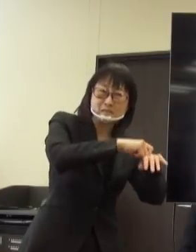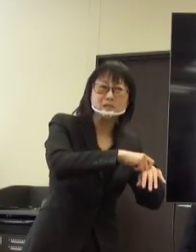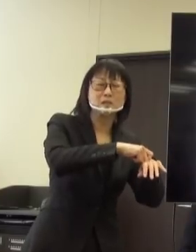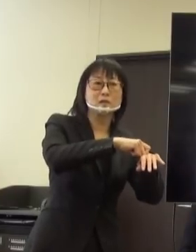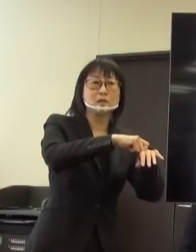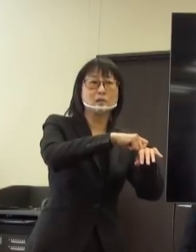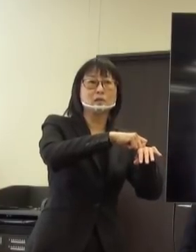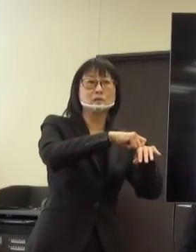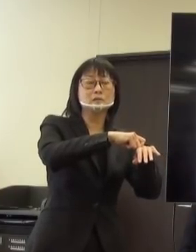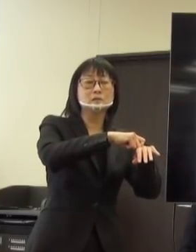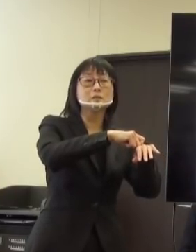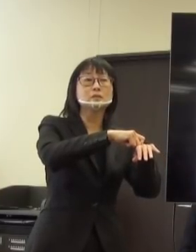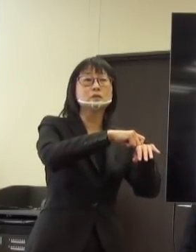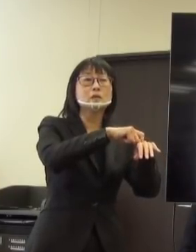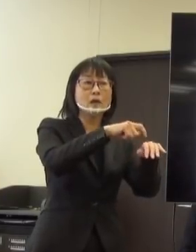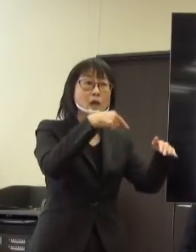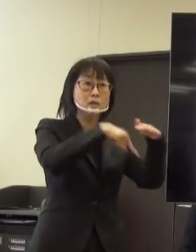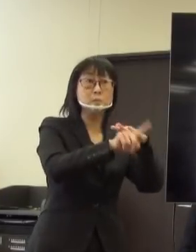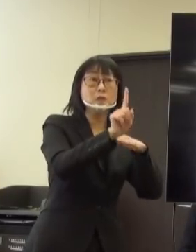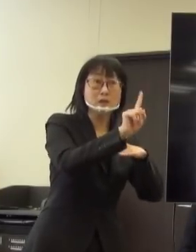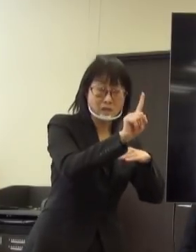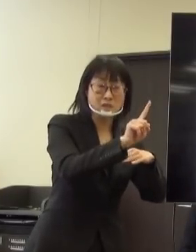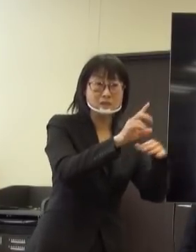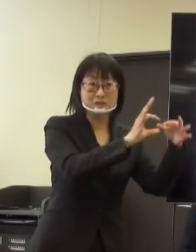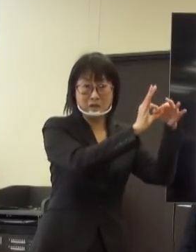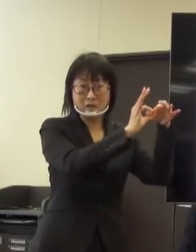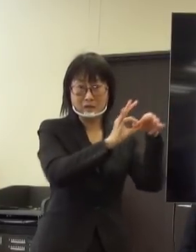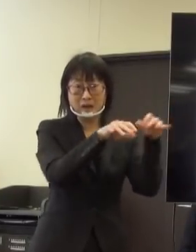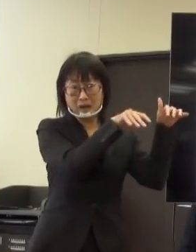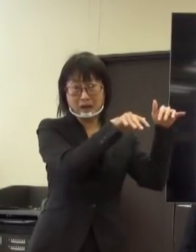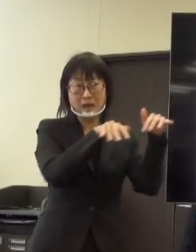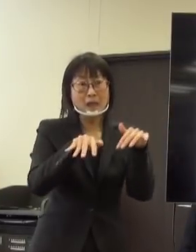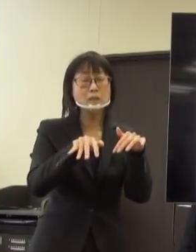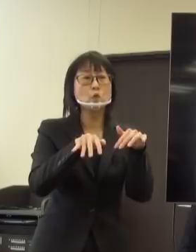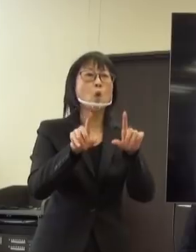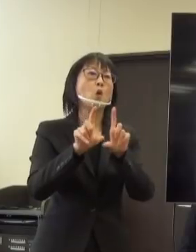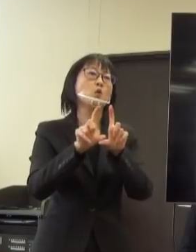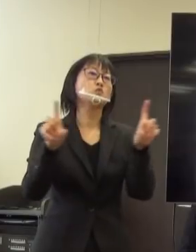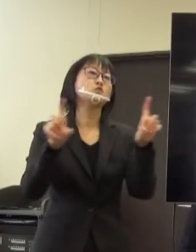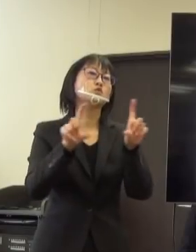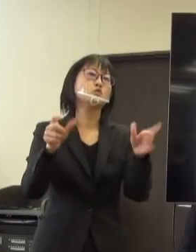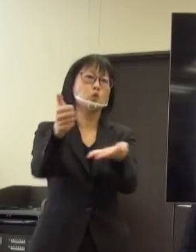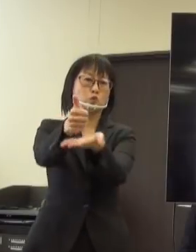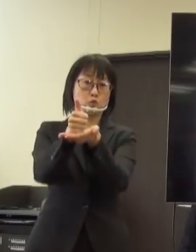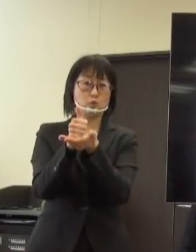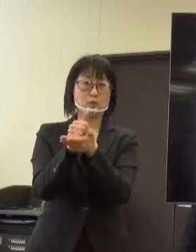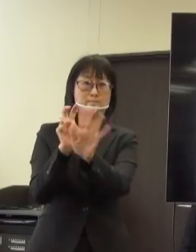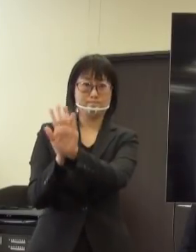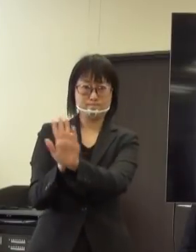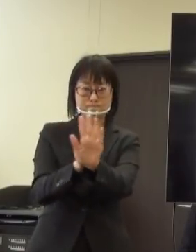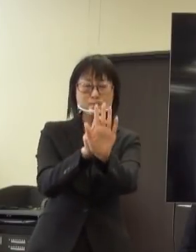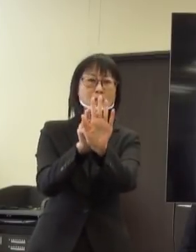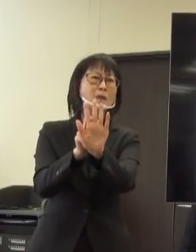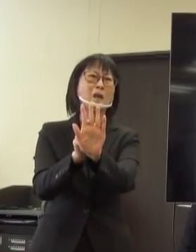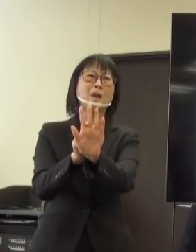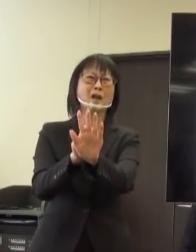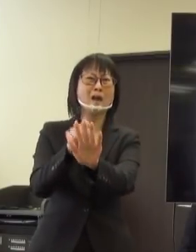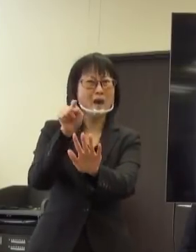圧迫することになります。例えばですね、一例を申し上げます